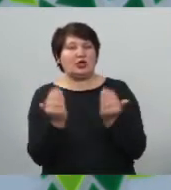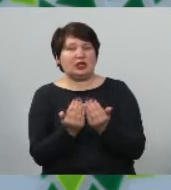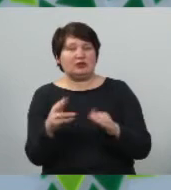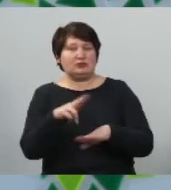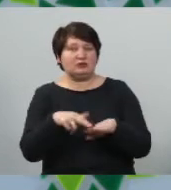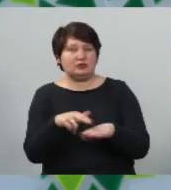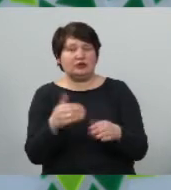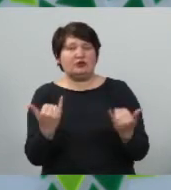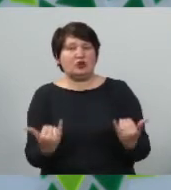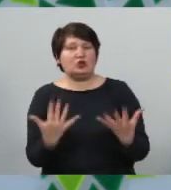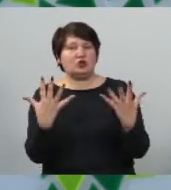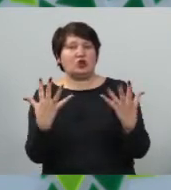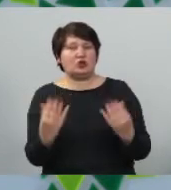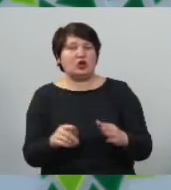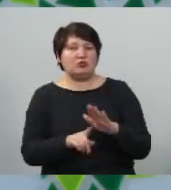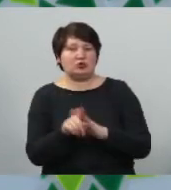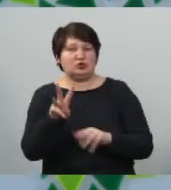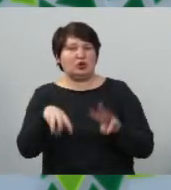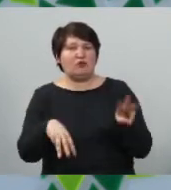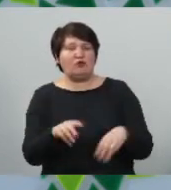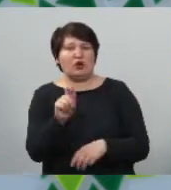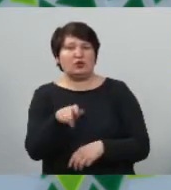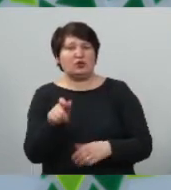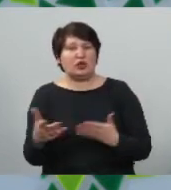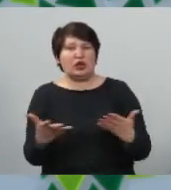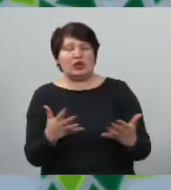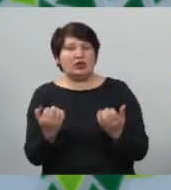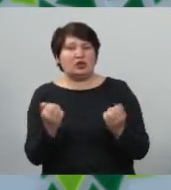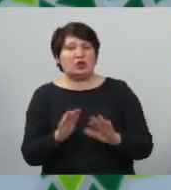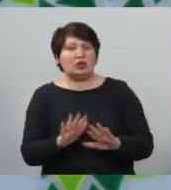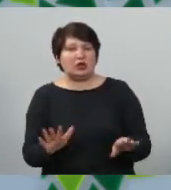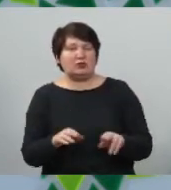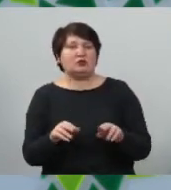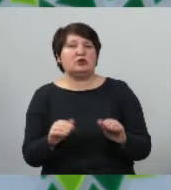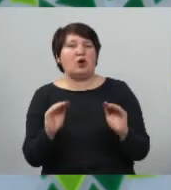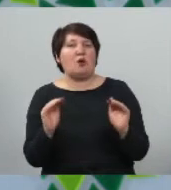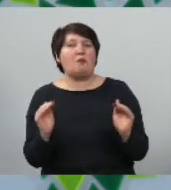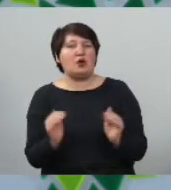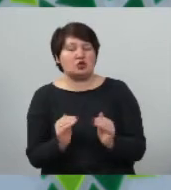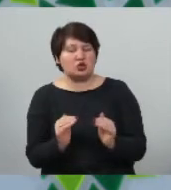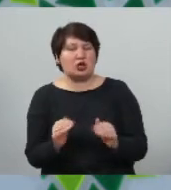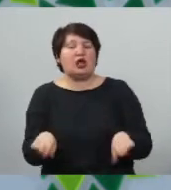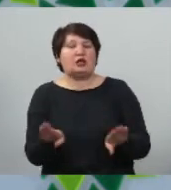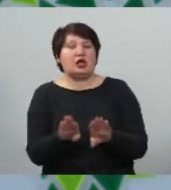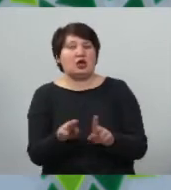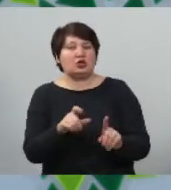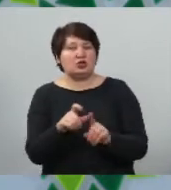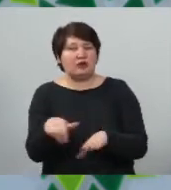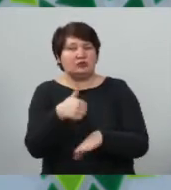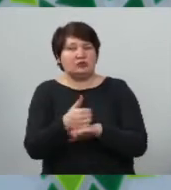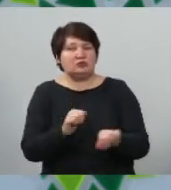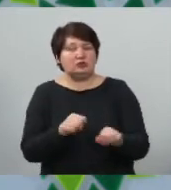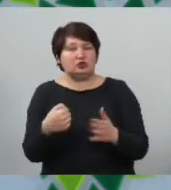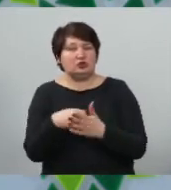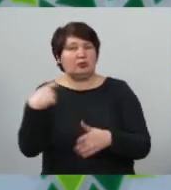від сьогоднішнього дня почнуть штрафувати людей, які не дотримуються встановлених обмежень. Також, за словами міського голови, до президента